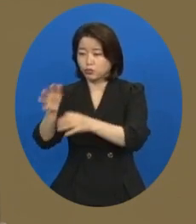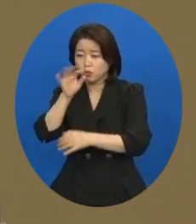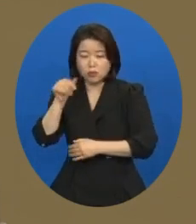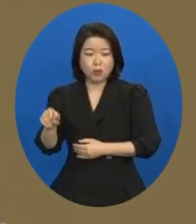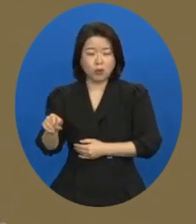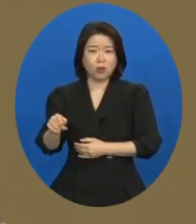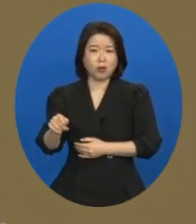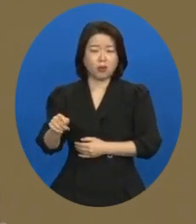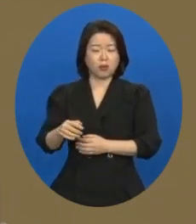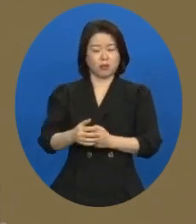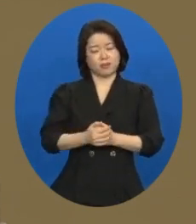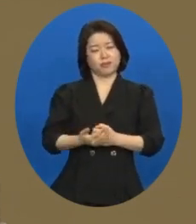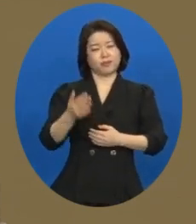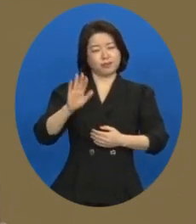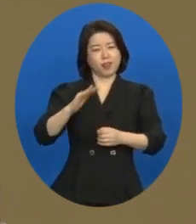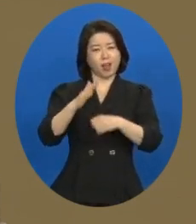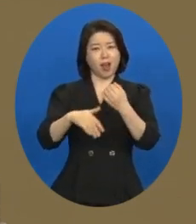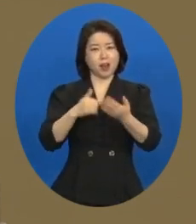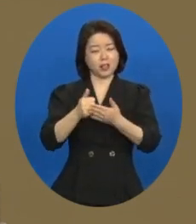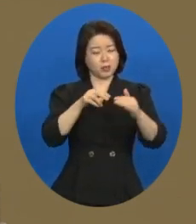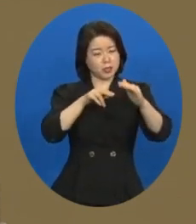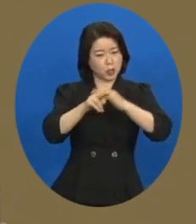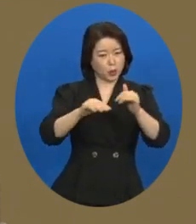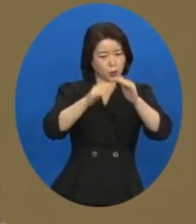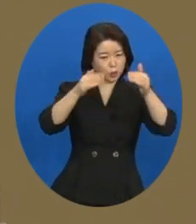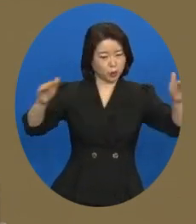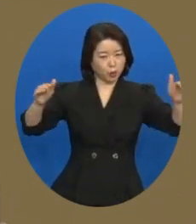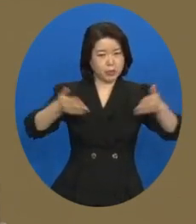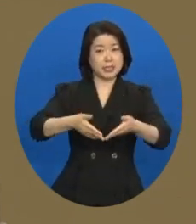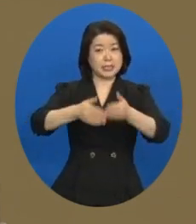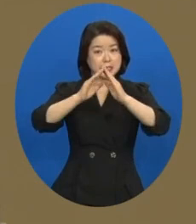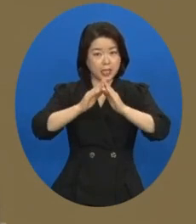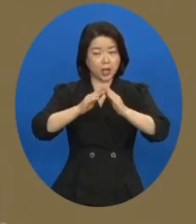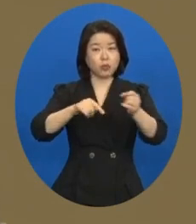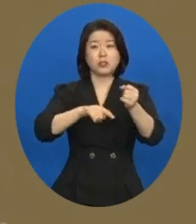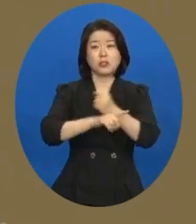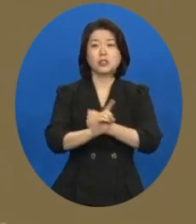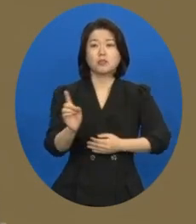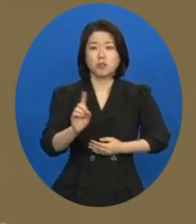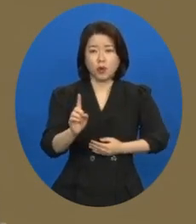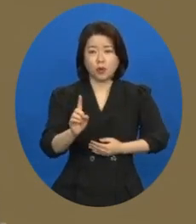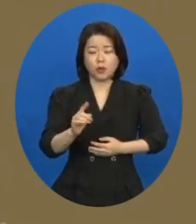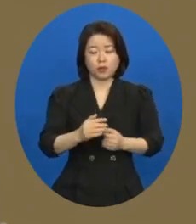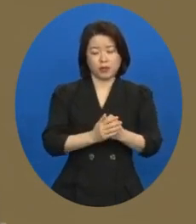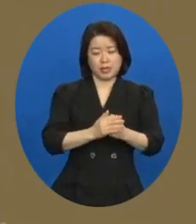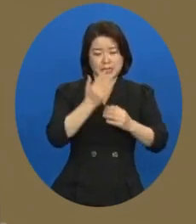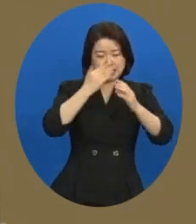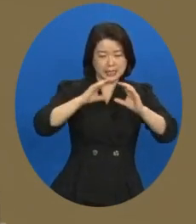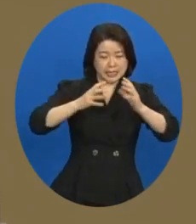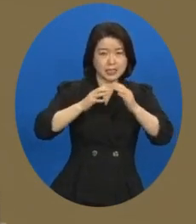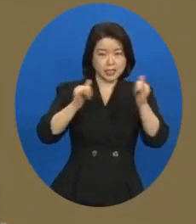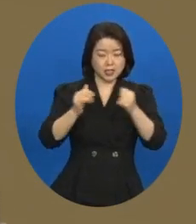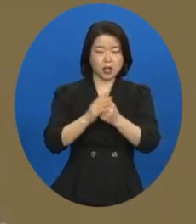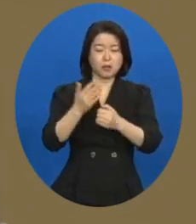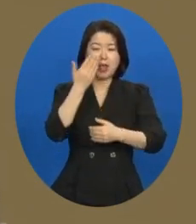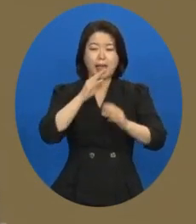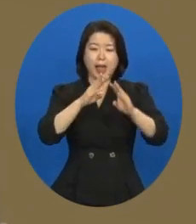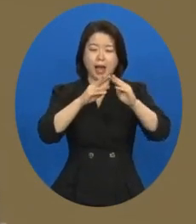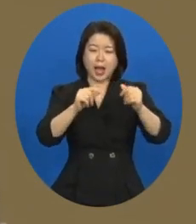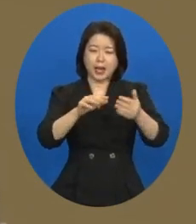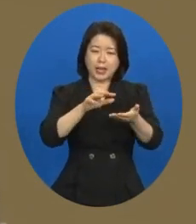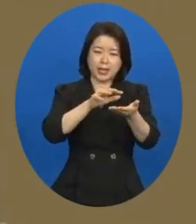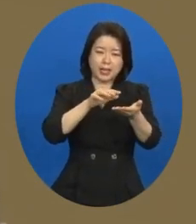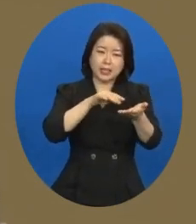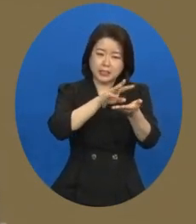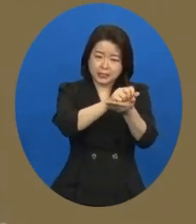이 도피성을 만들게 하신 뜻은 단지 이스라엘 백성들에게 가나안 땅을 주시려고